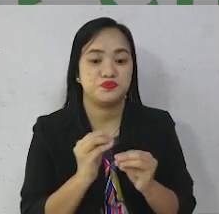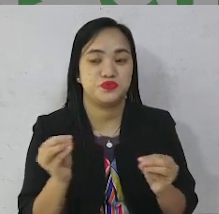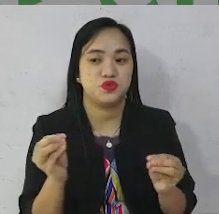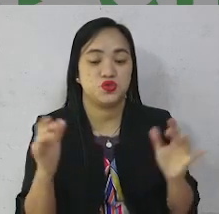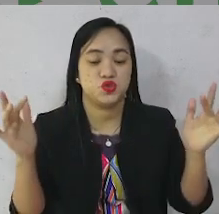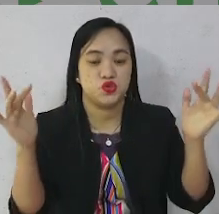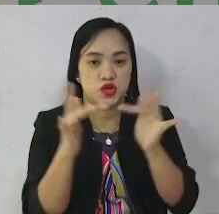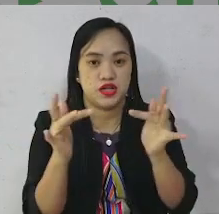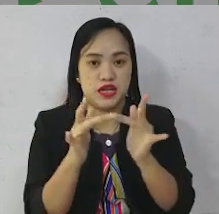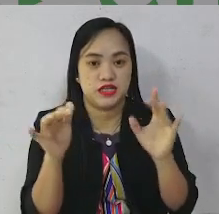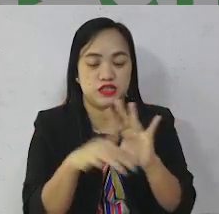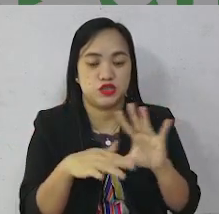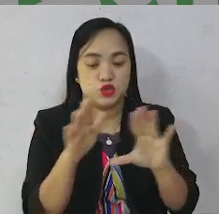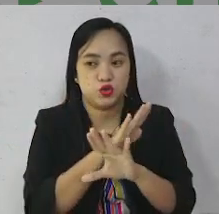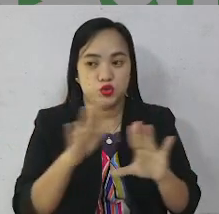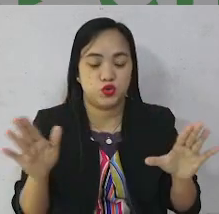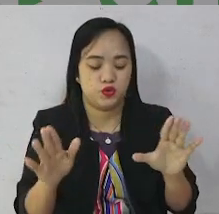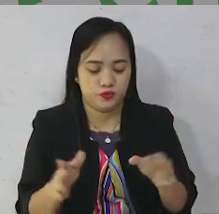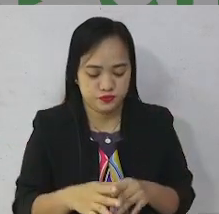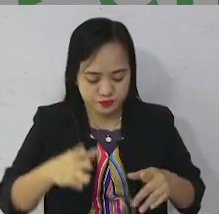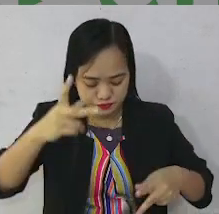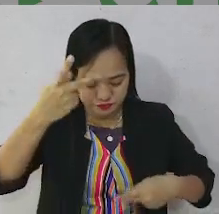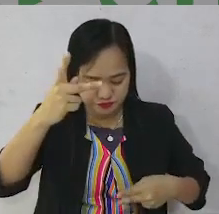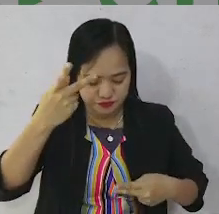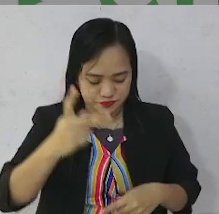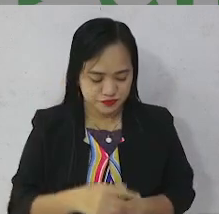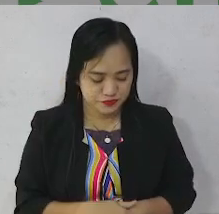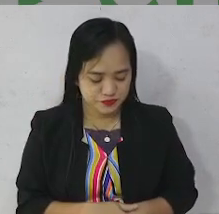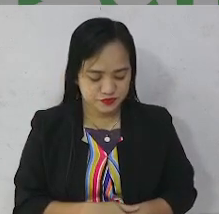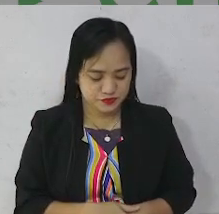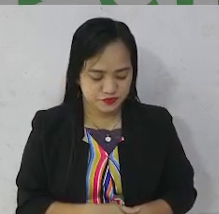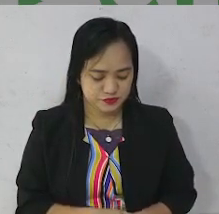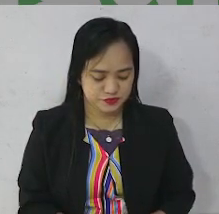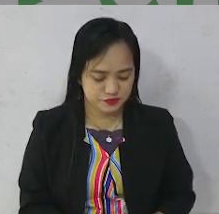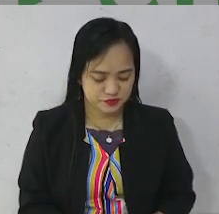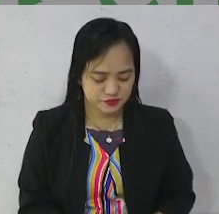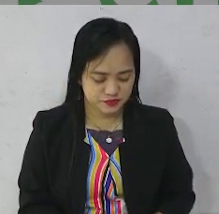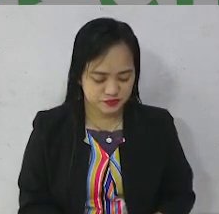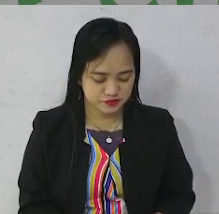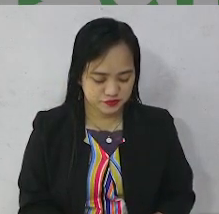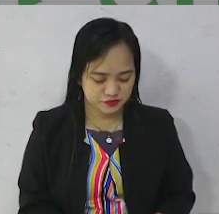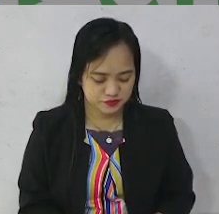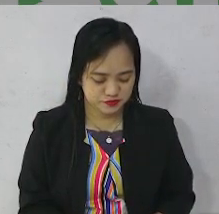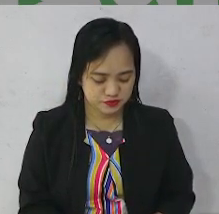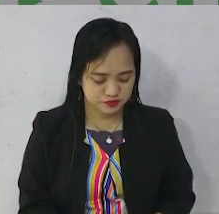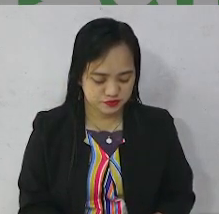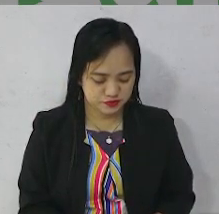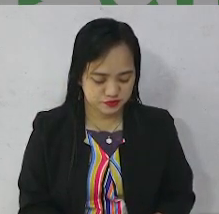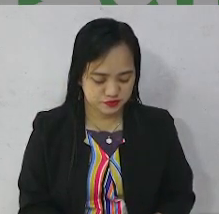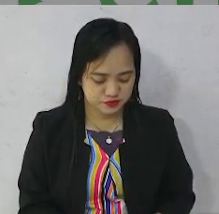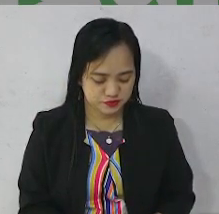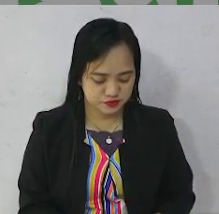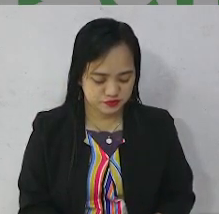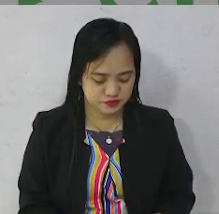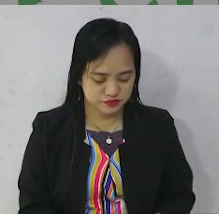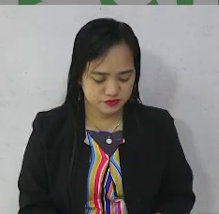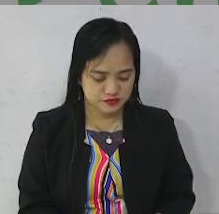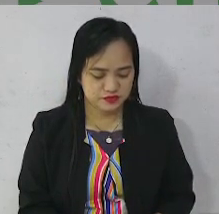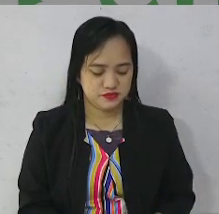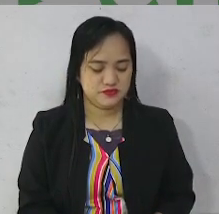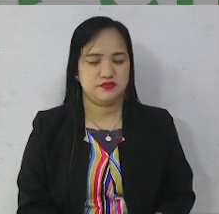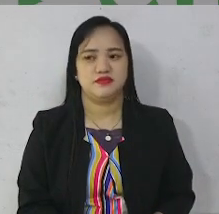ninyo yan ewan ko lang kayung kay Sir Joshua nas Okay sige mga kapatid tuloy